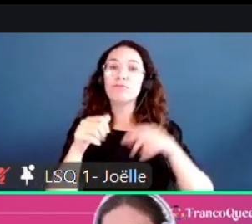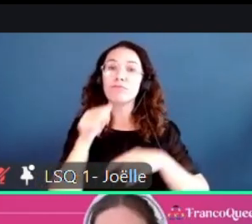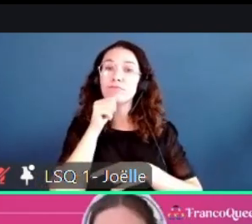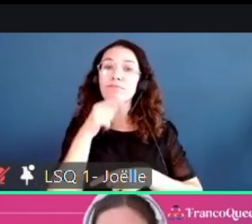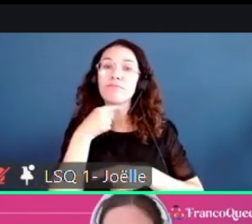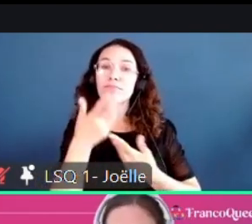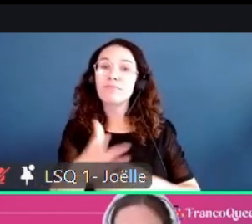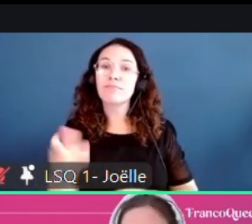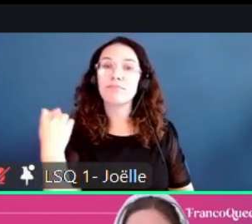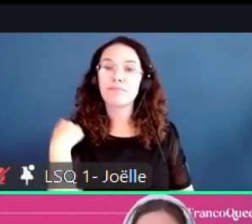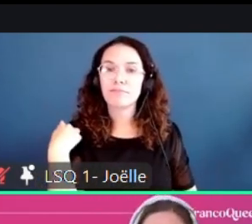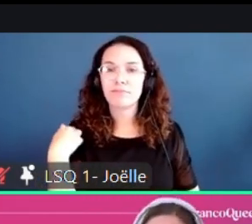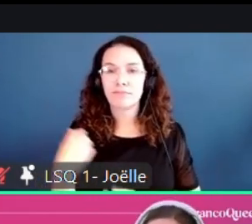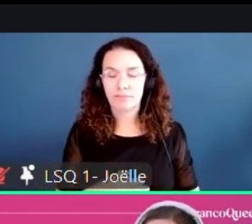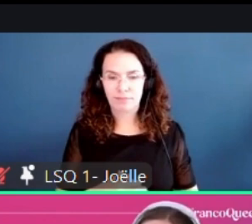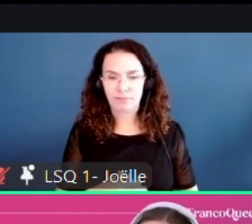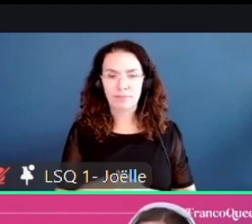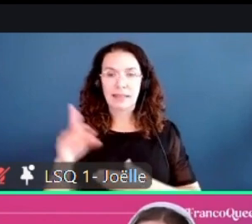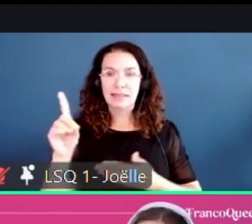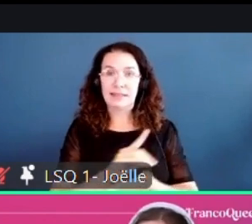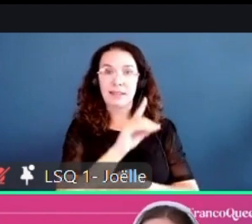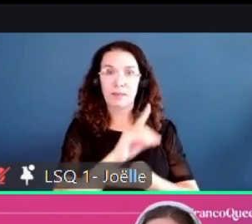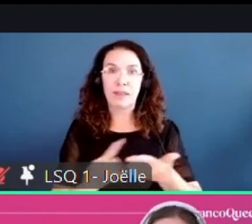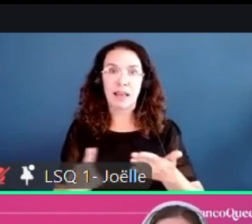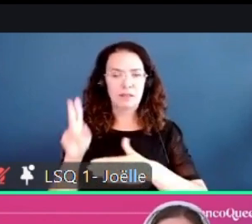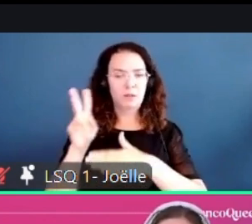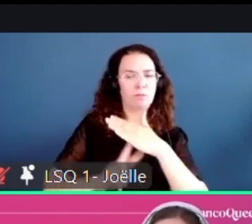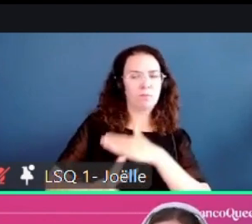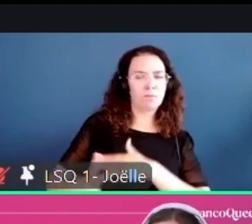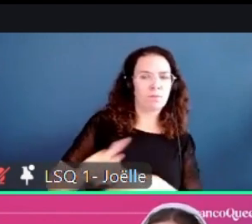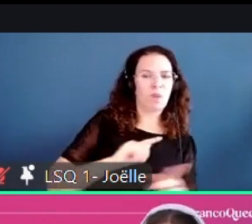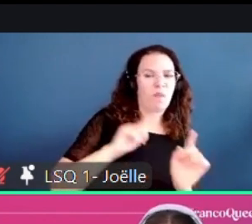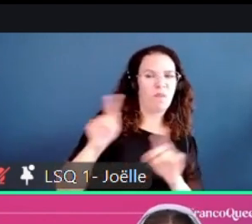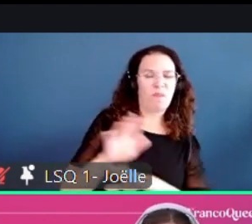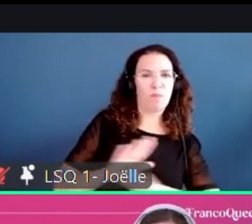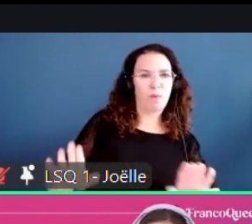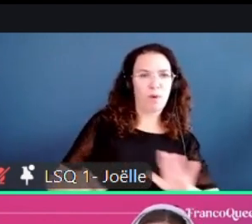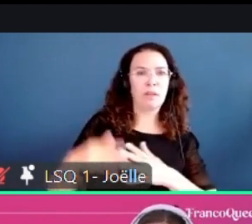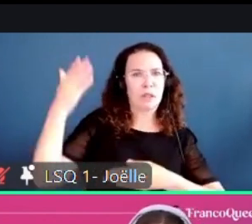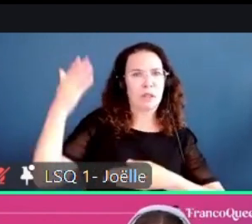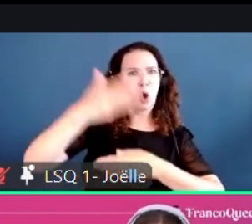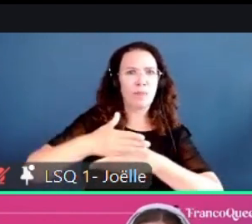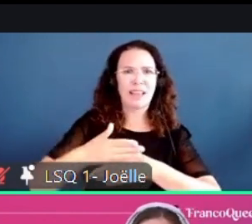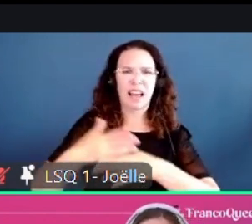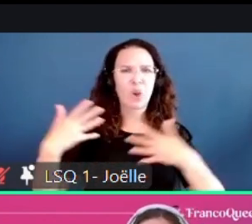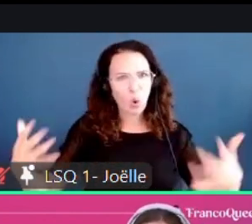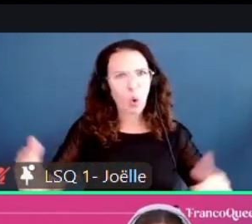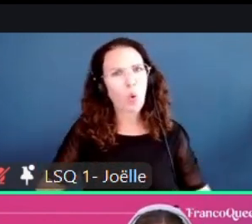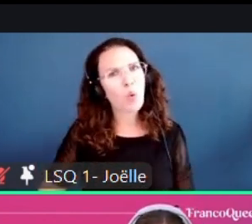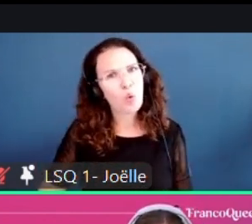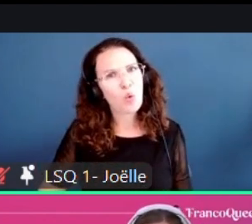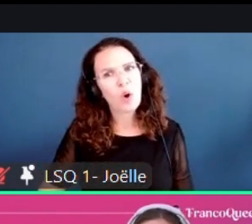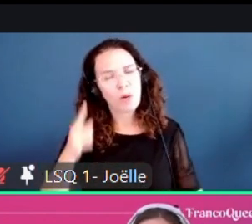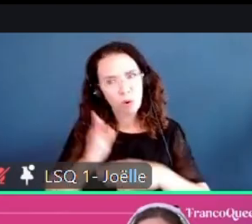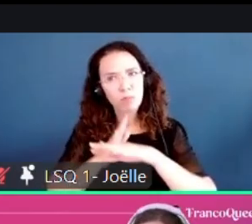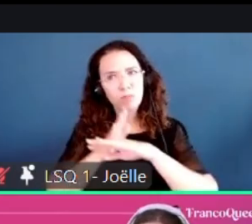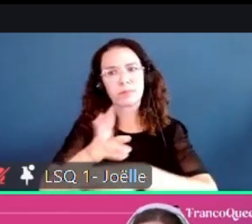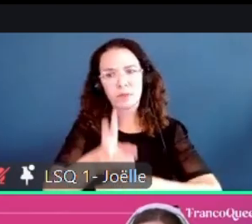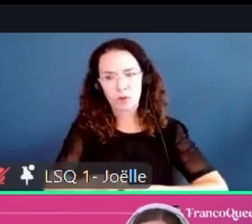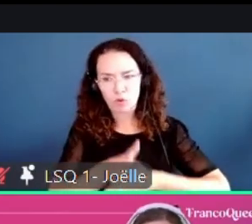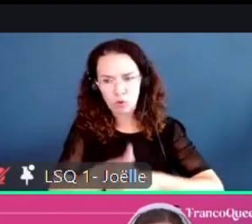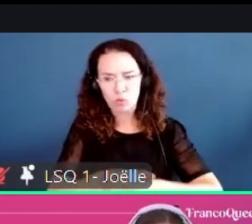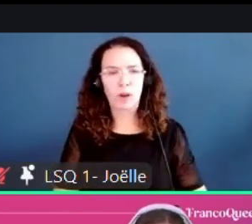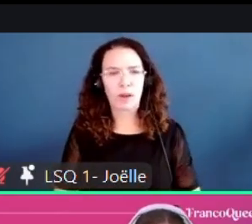tout à l'heure, la discrimination anticipée, c'est en soi un obstacle assez important à l'accès à des soins.